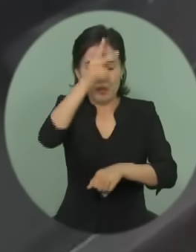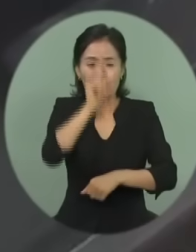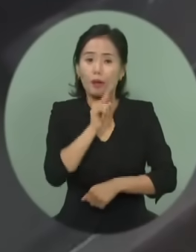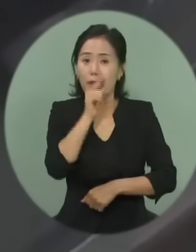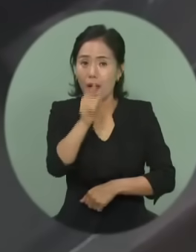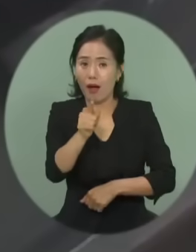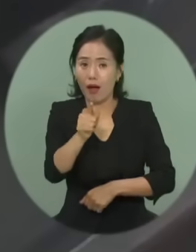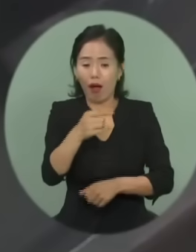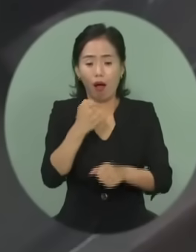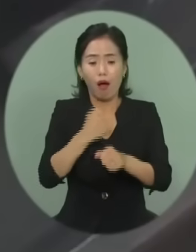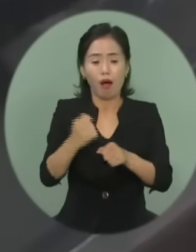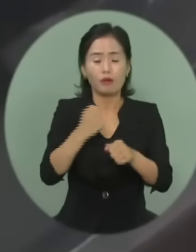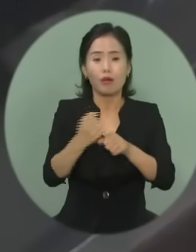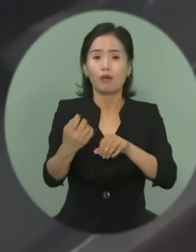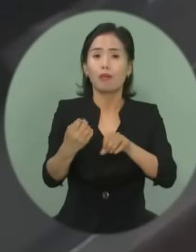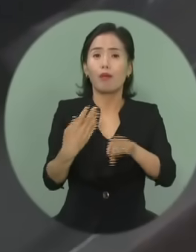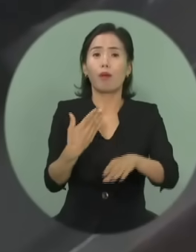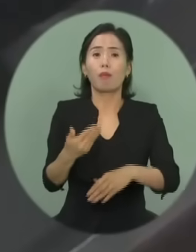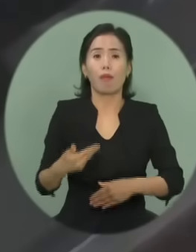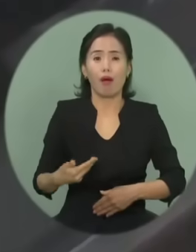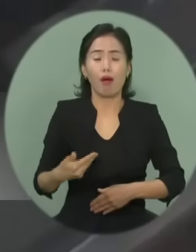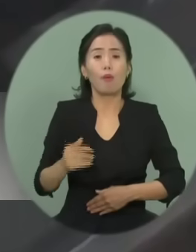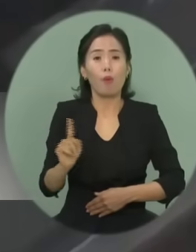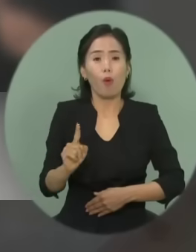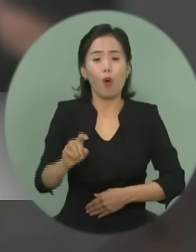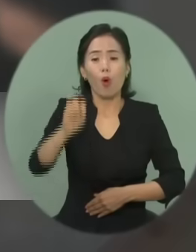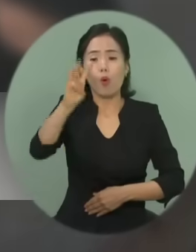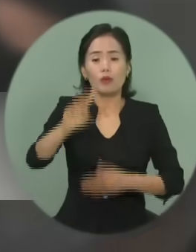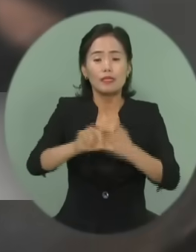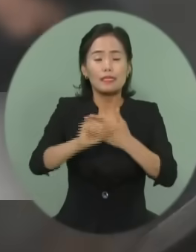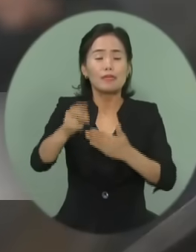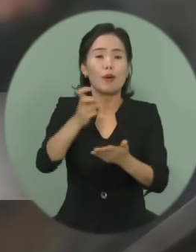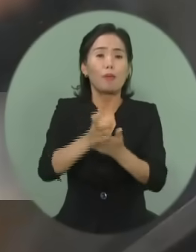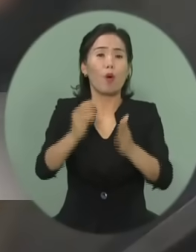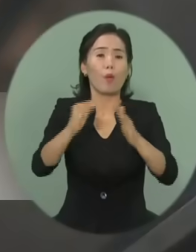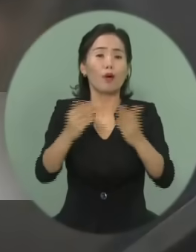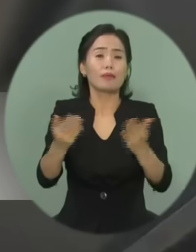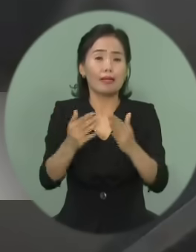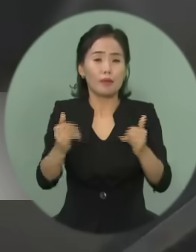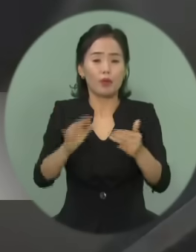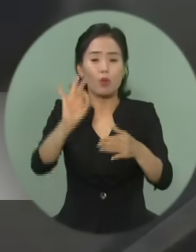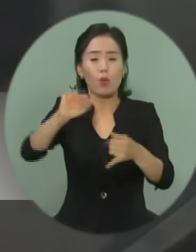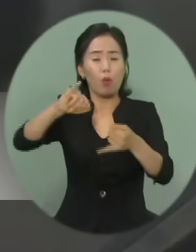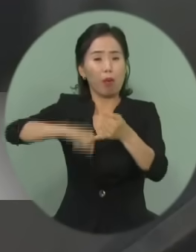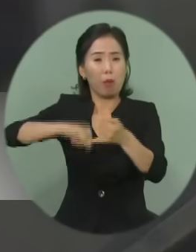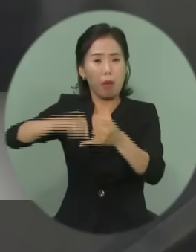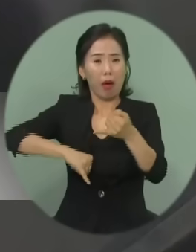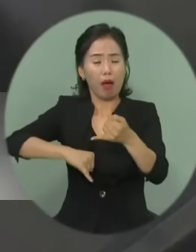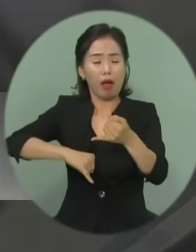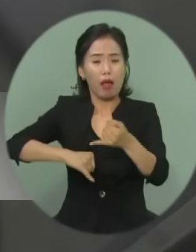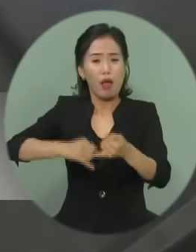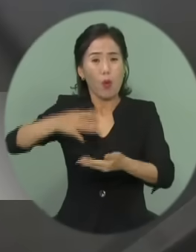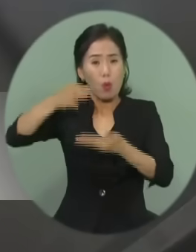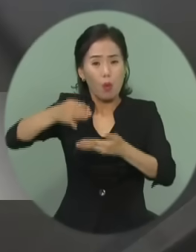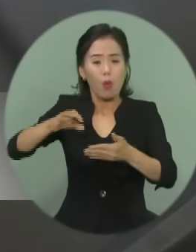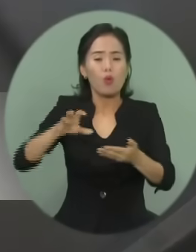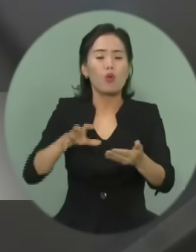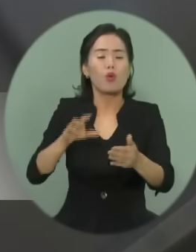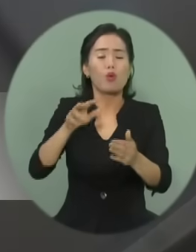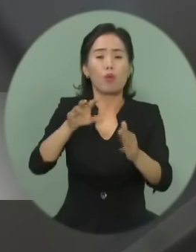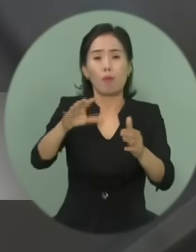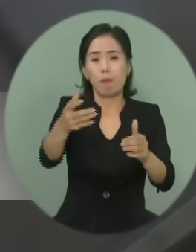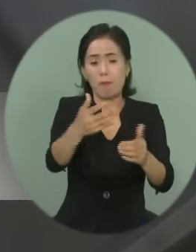김씨는 황당한 답변을 들었습니다 광주 지방법원 직원들이 돈을 갚지 않은 채무자 재산을 압류하기